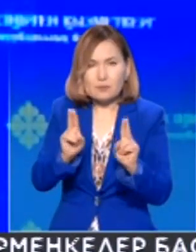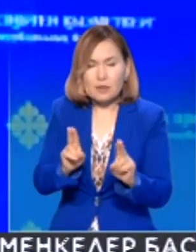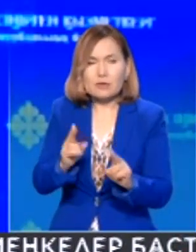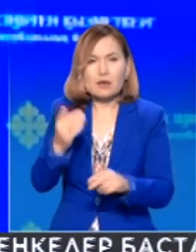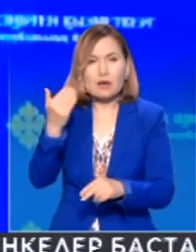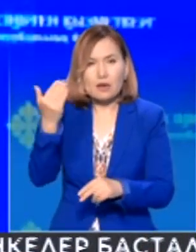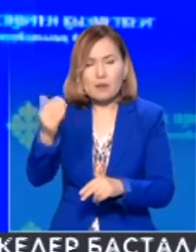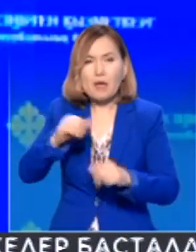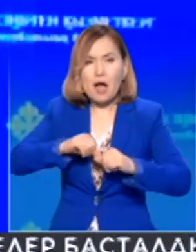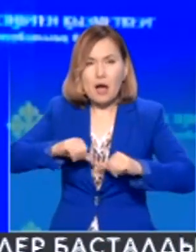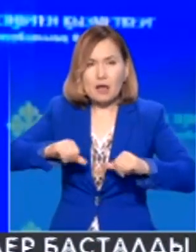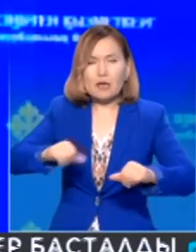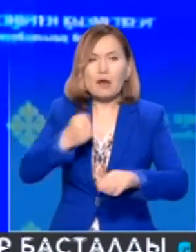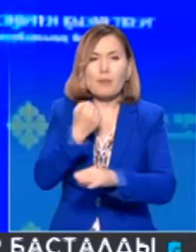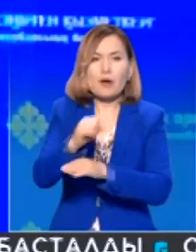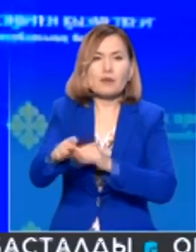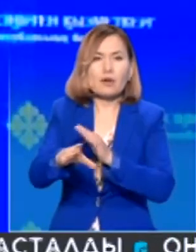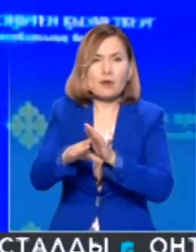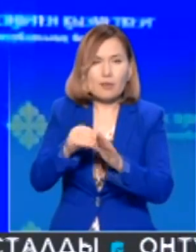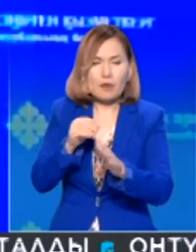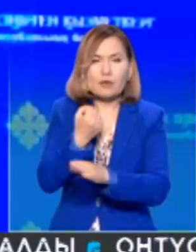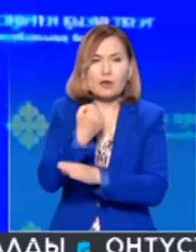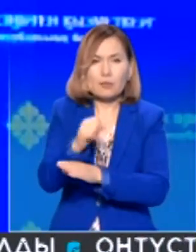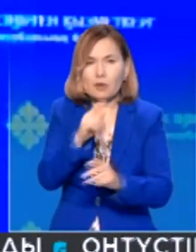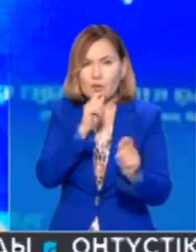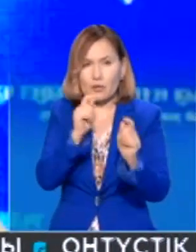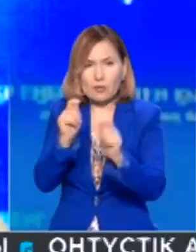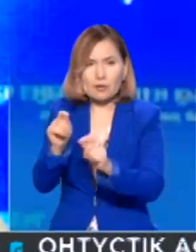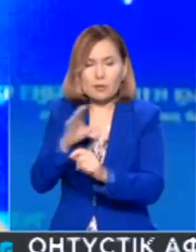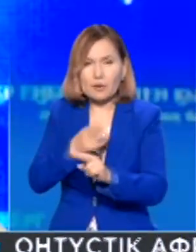әділ қазылар өздері бағалап, ішінен жеңімпаздарын